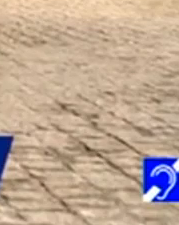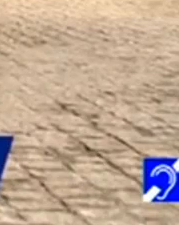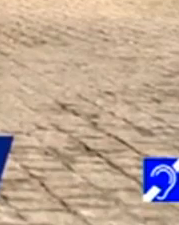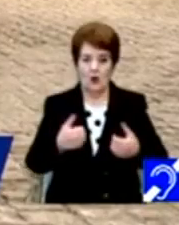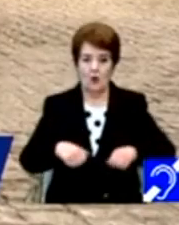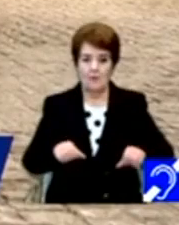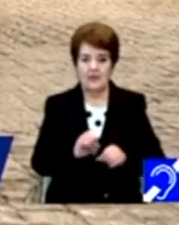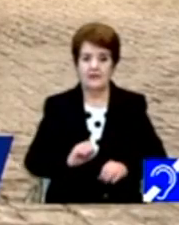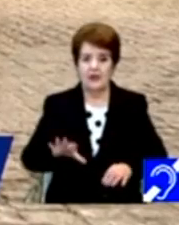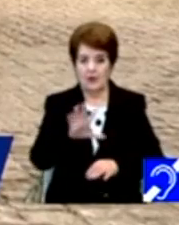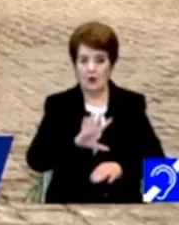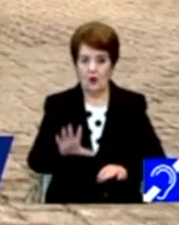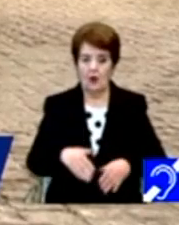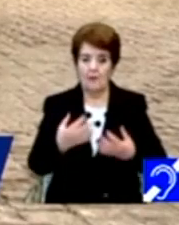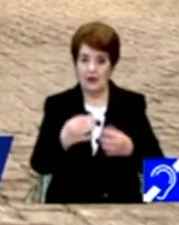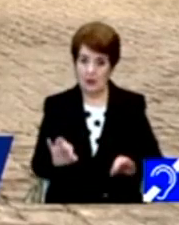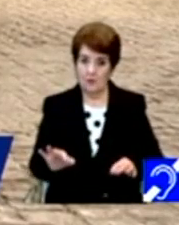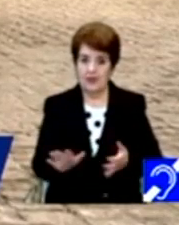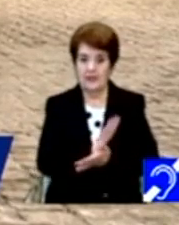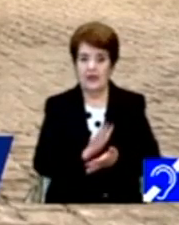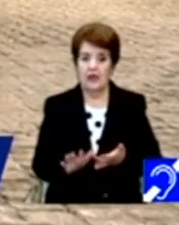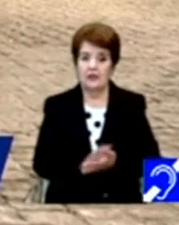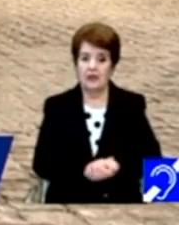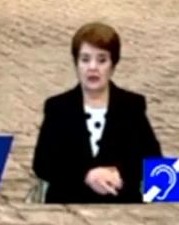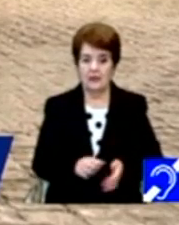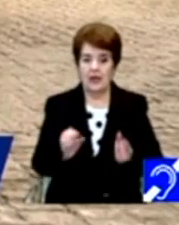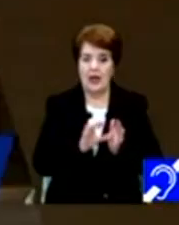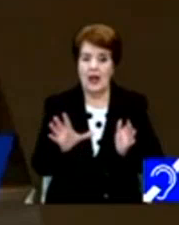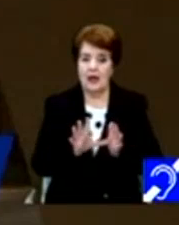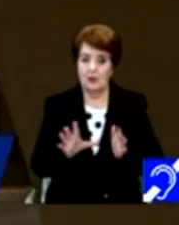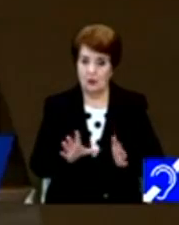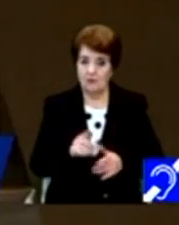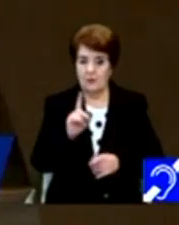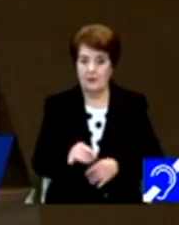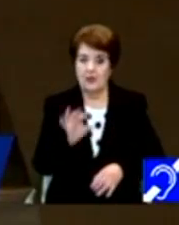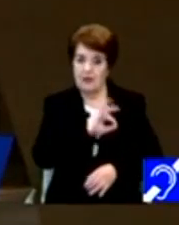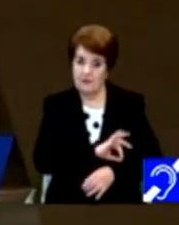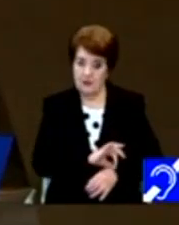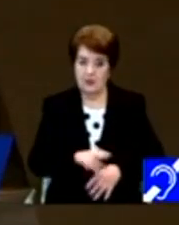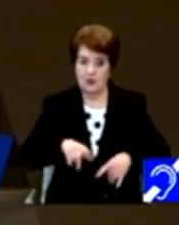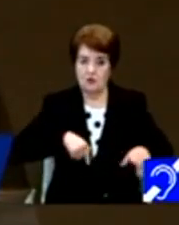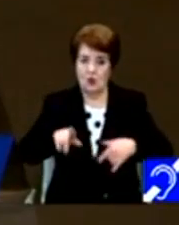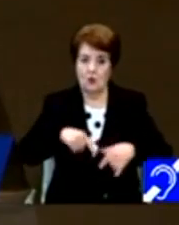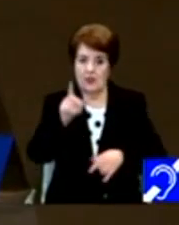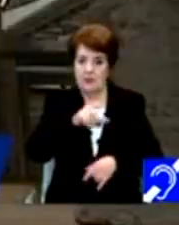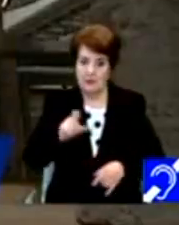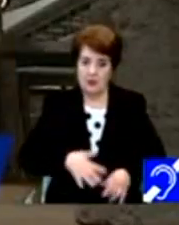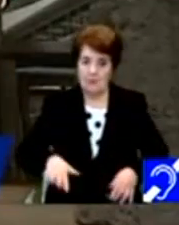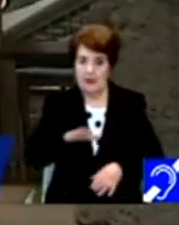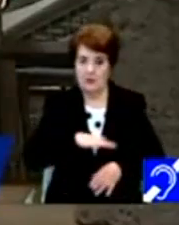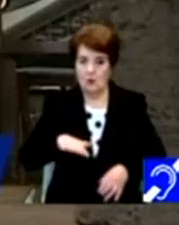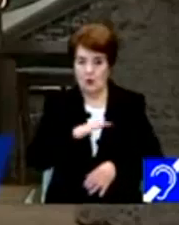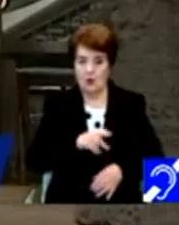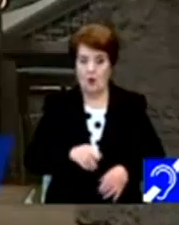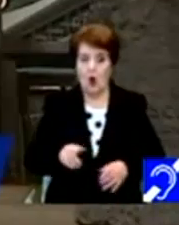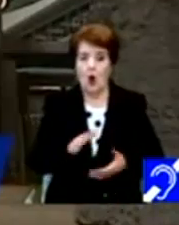Comisia Europeană a propus astăzi eliberarea gratuită a adeverințelor electronice verzi pentru a facilita libera circulație a persoanelor pe teritoriul